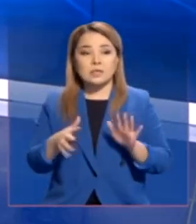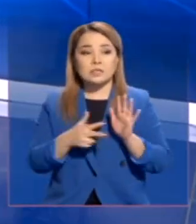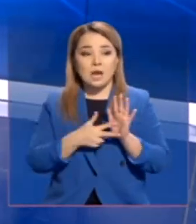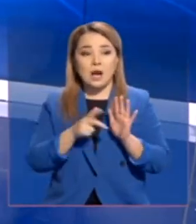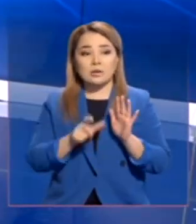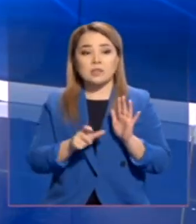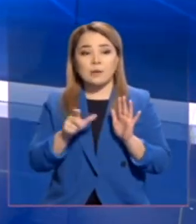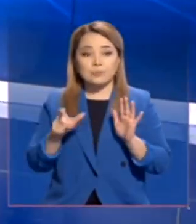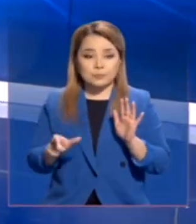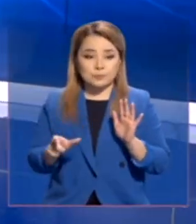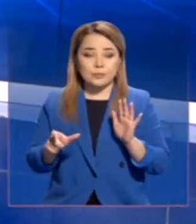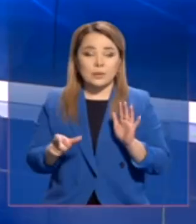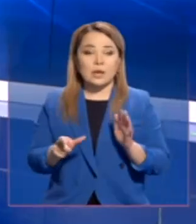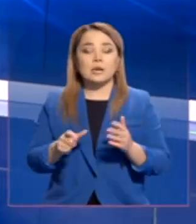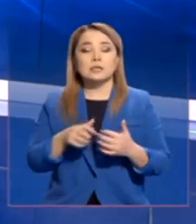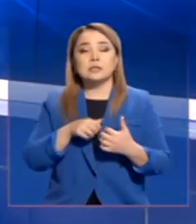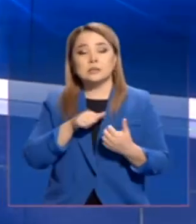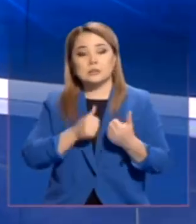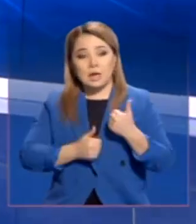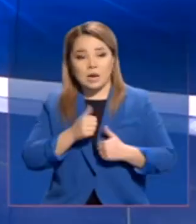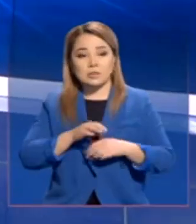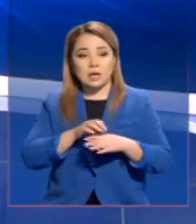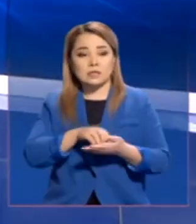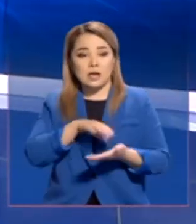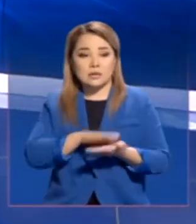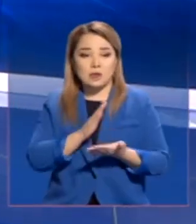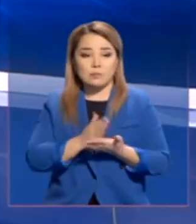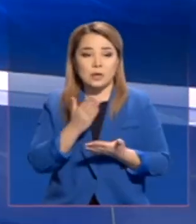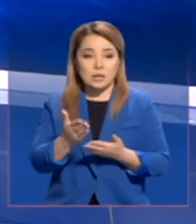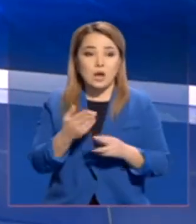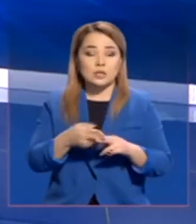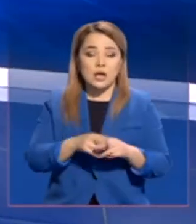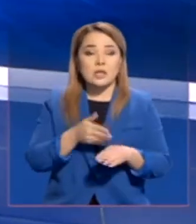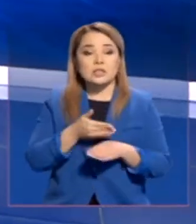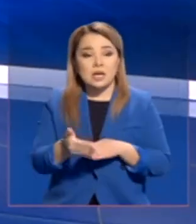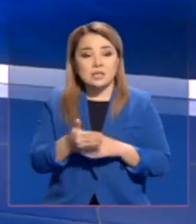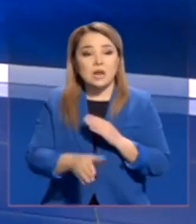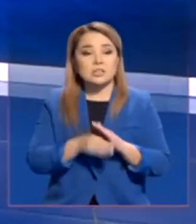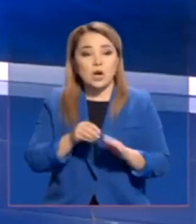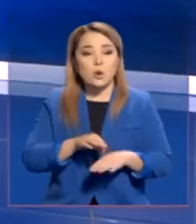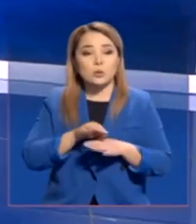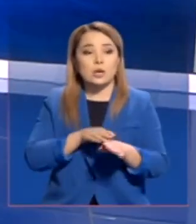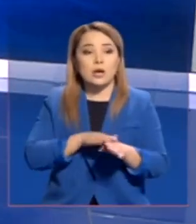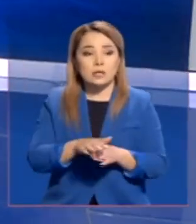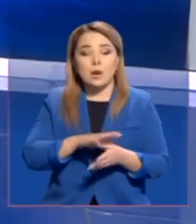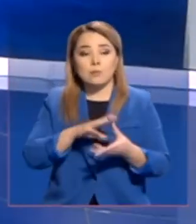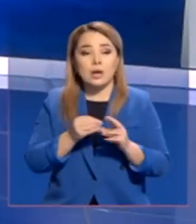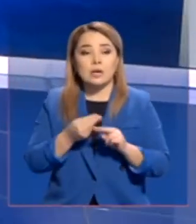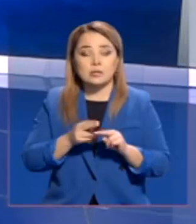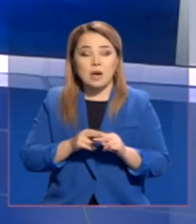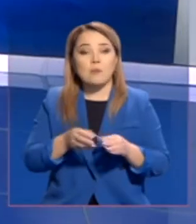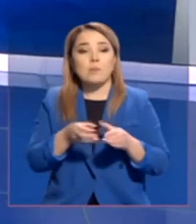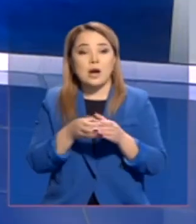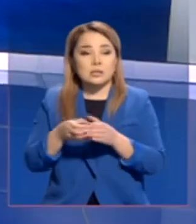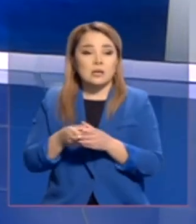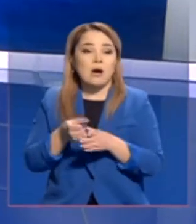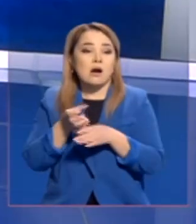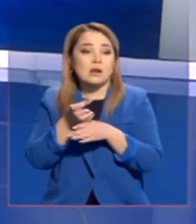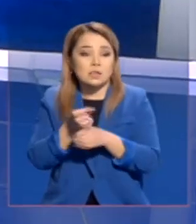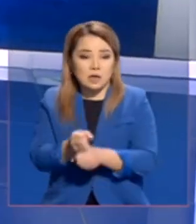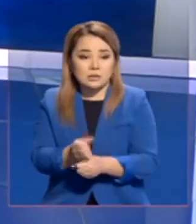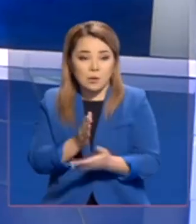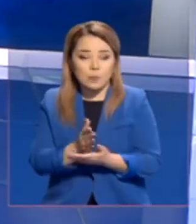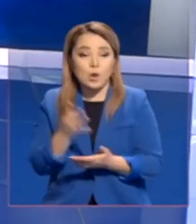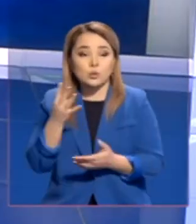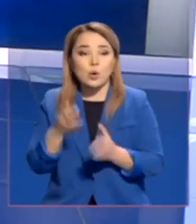8 адам таласқан, адам тіркелген. Енді кейінгі сайлауларда партиялар саны азая бастаған байқаймыз.